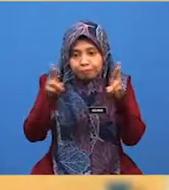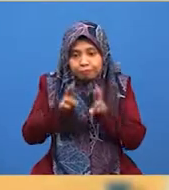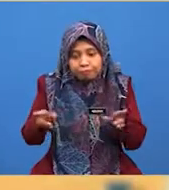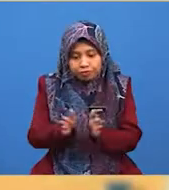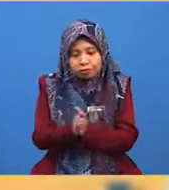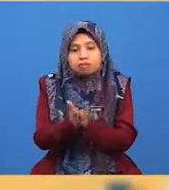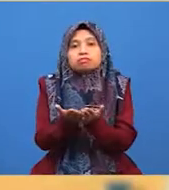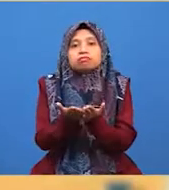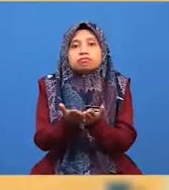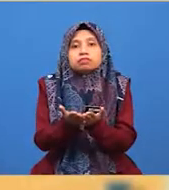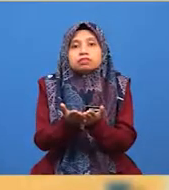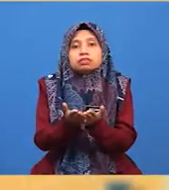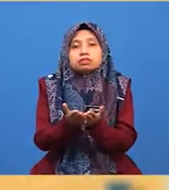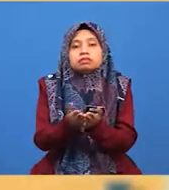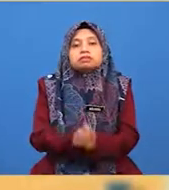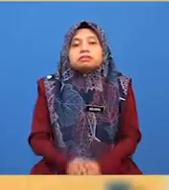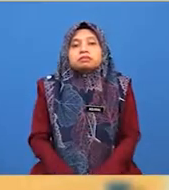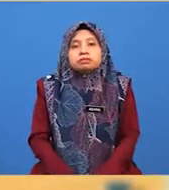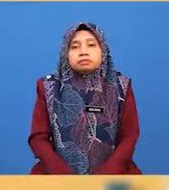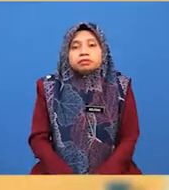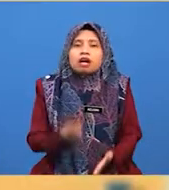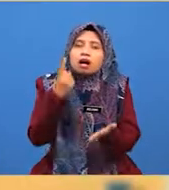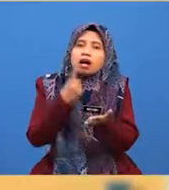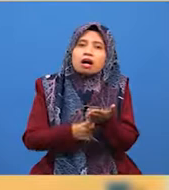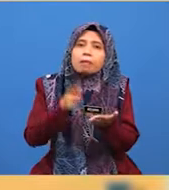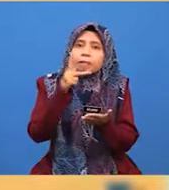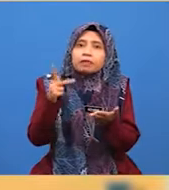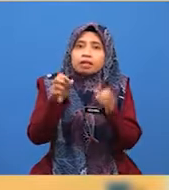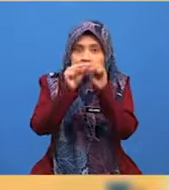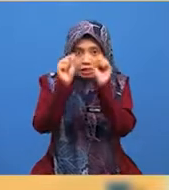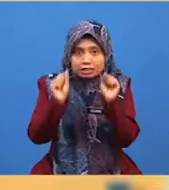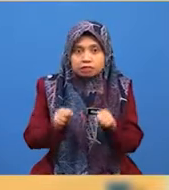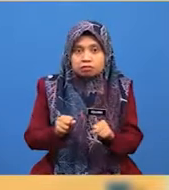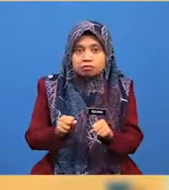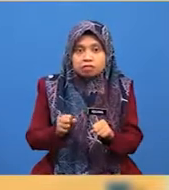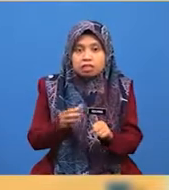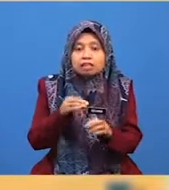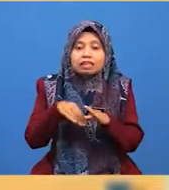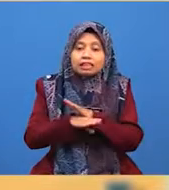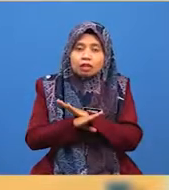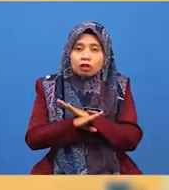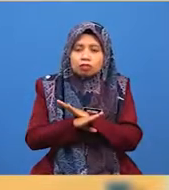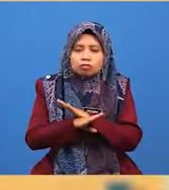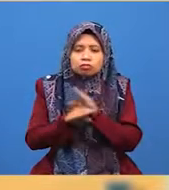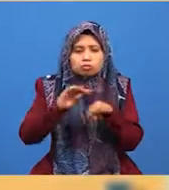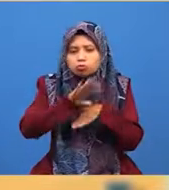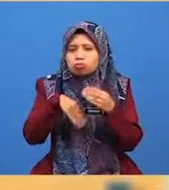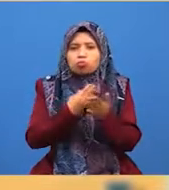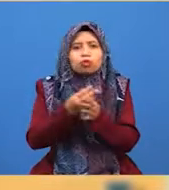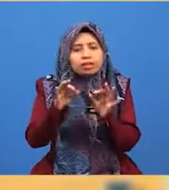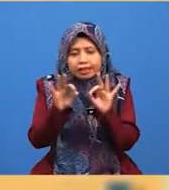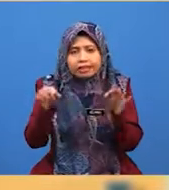Murid-murid yang cikgu kasihi, apakah subjek yang terdapat dalam keempat-empat ayat